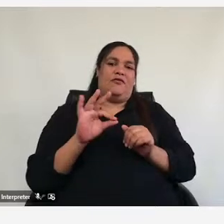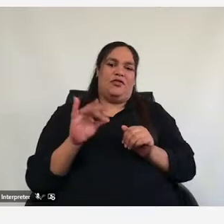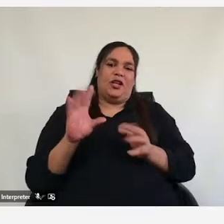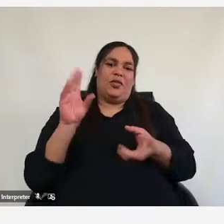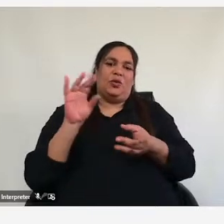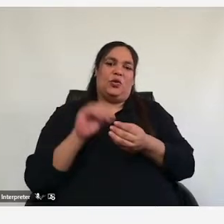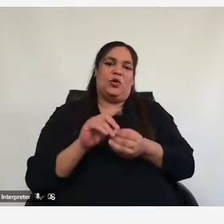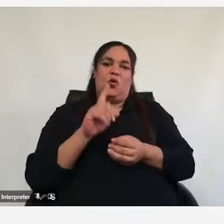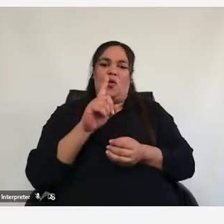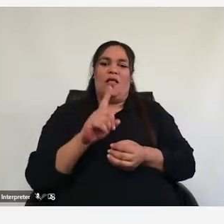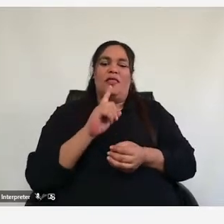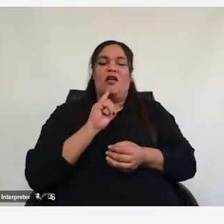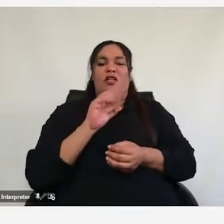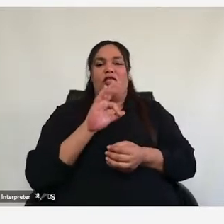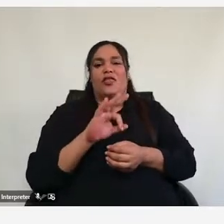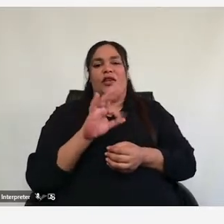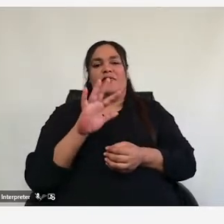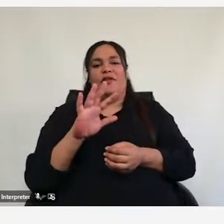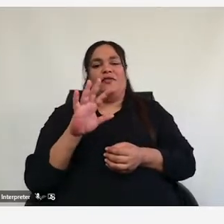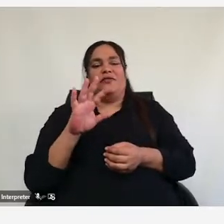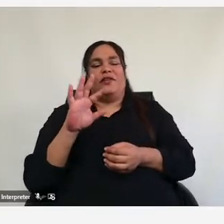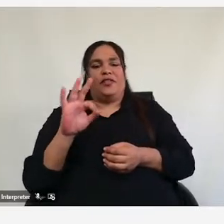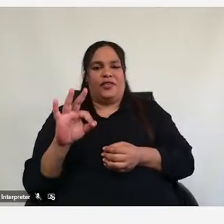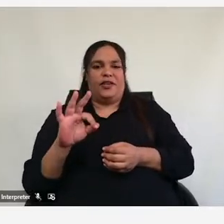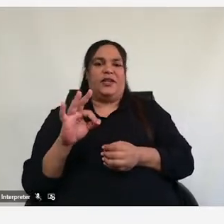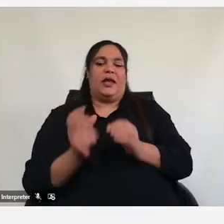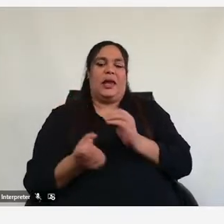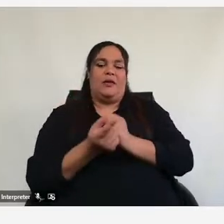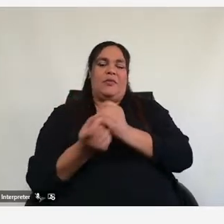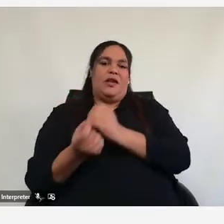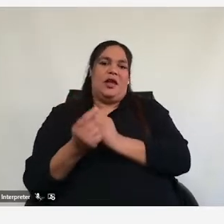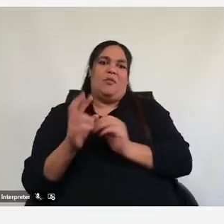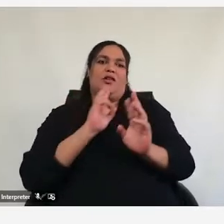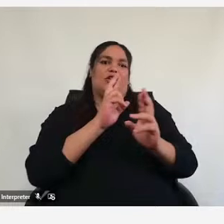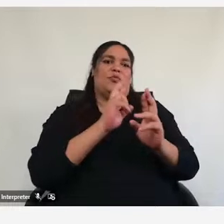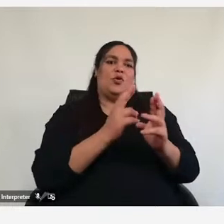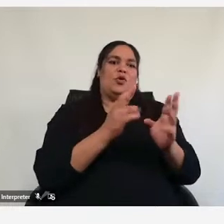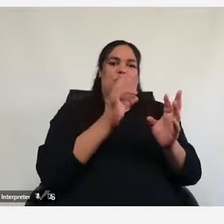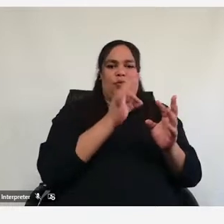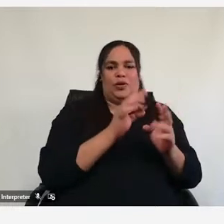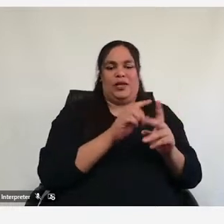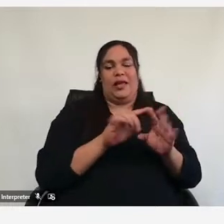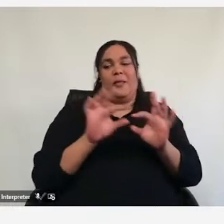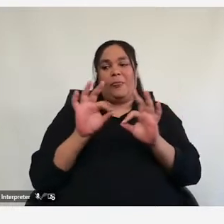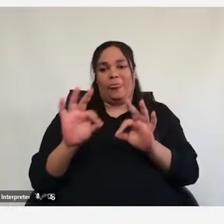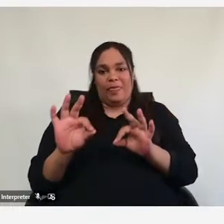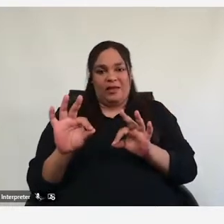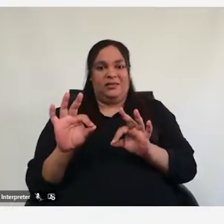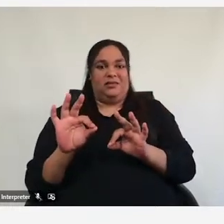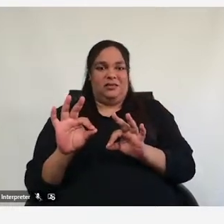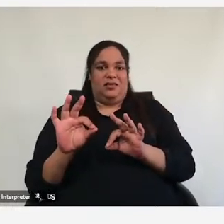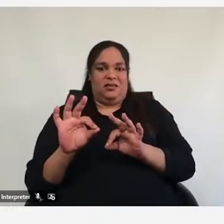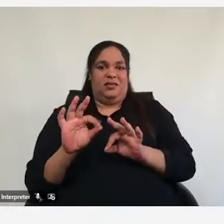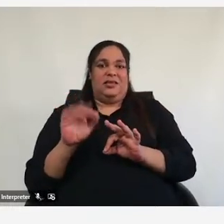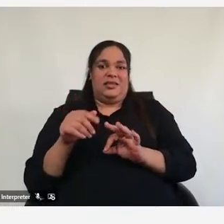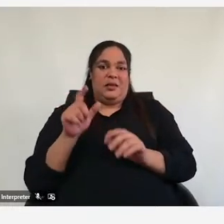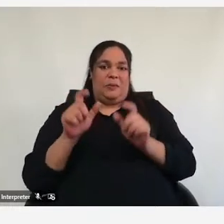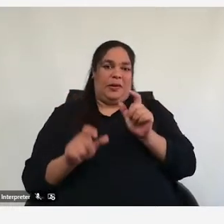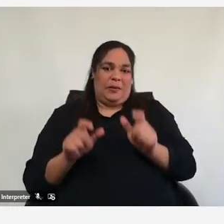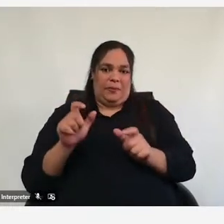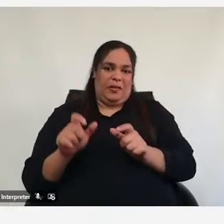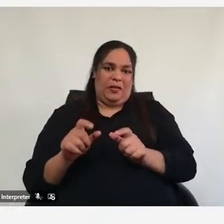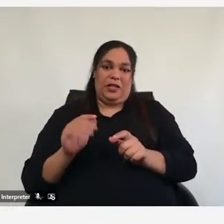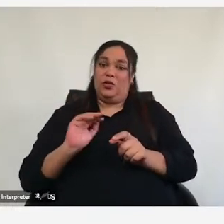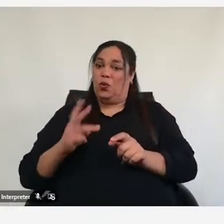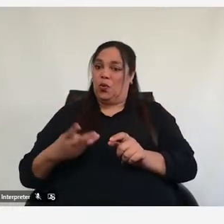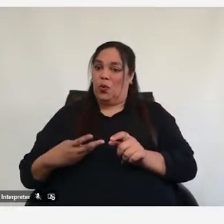van 1353 voorvalle wat aangemeld is. En hierdie syfers is mense, dis